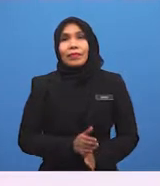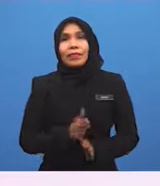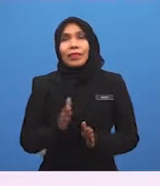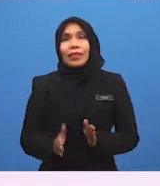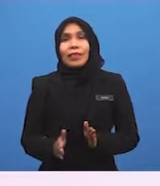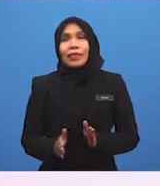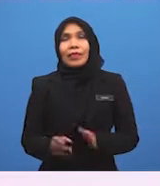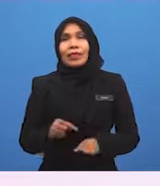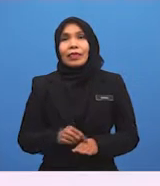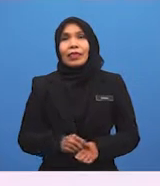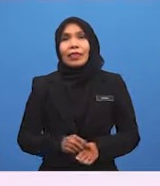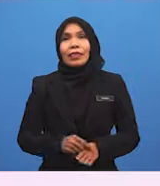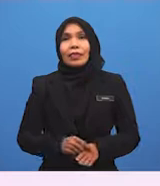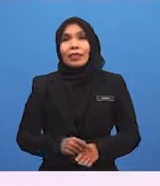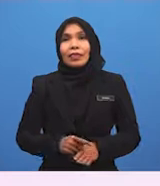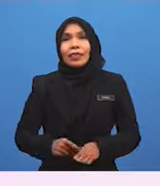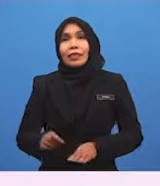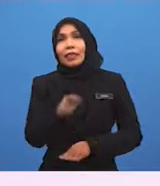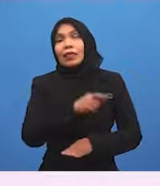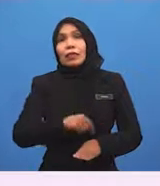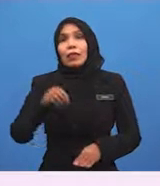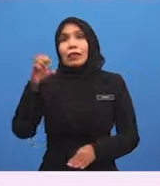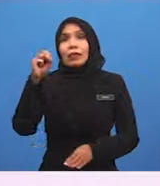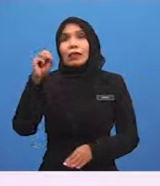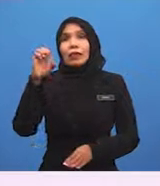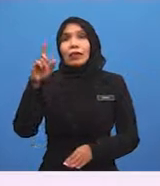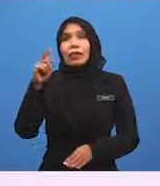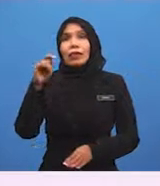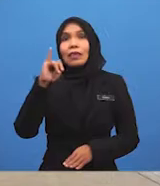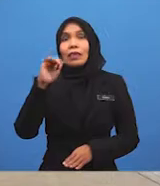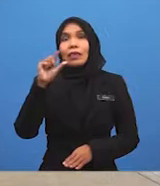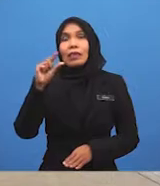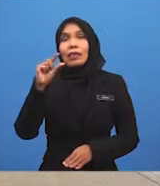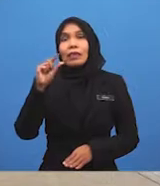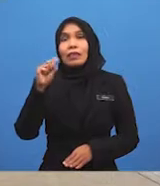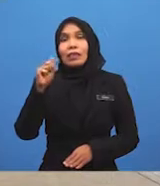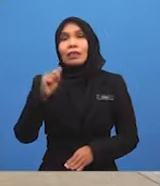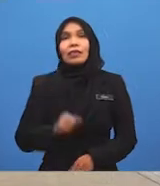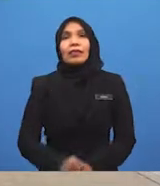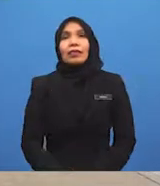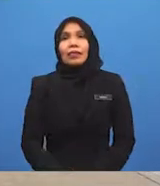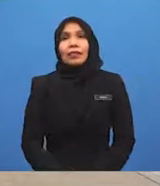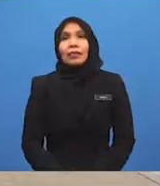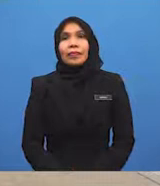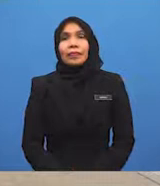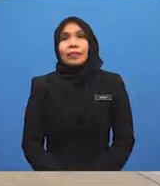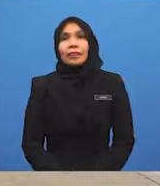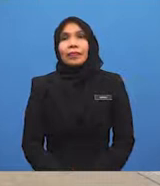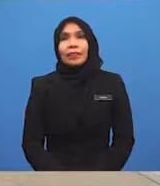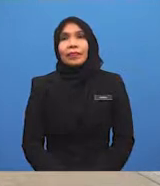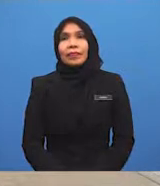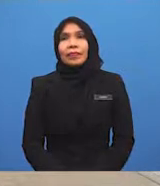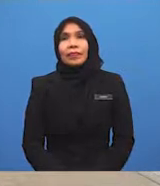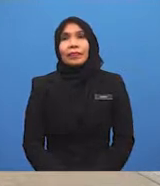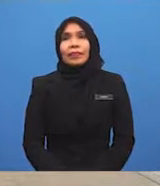Jiran di Taman Setia mengadakan gotong royong perdana. Baik, murid-murid. Adakah perhatikan